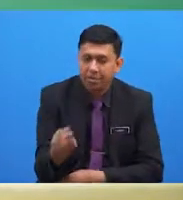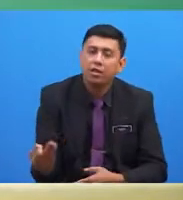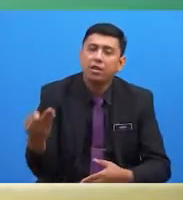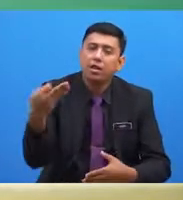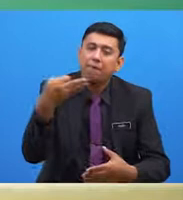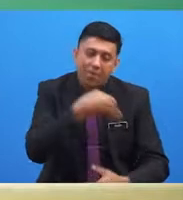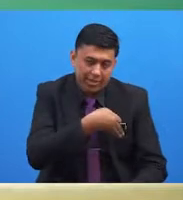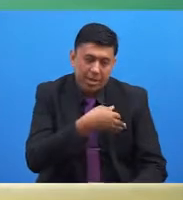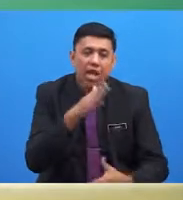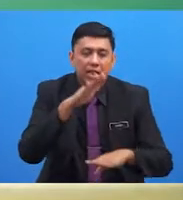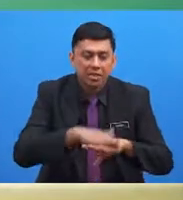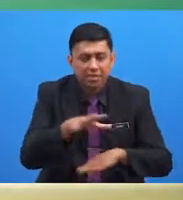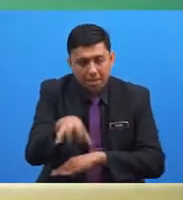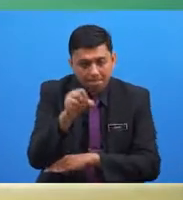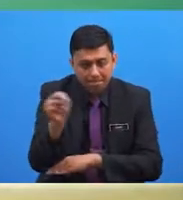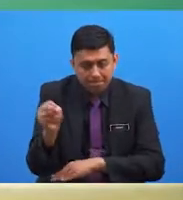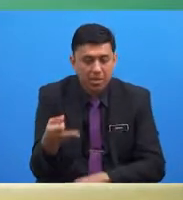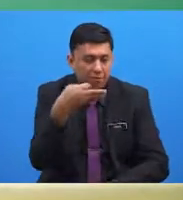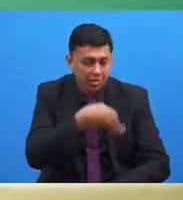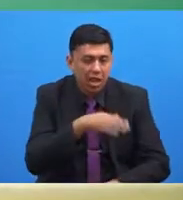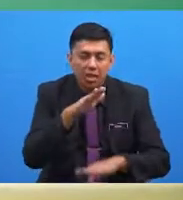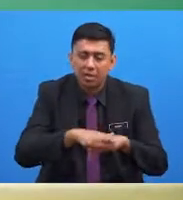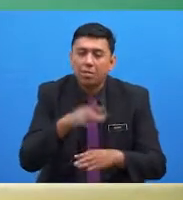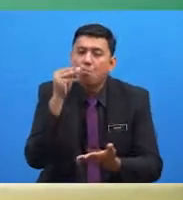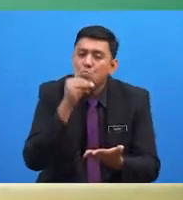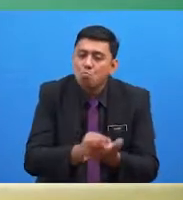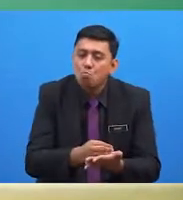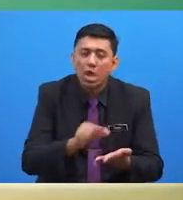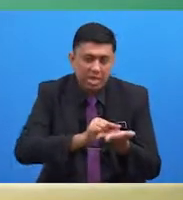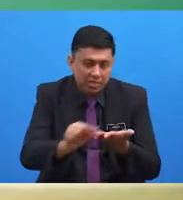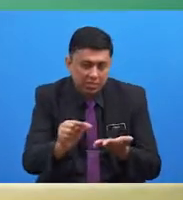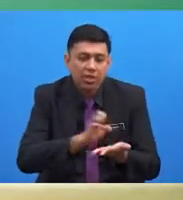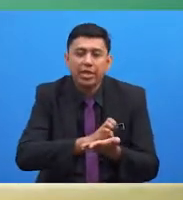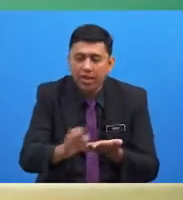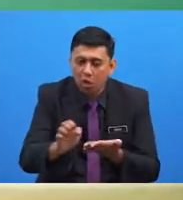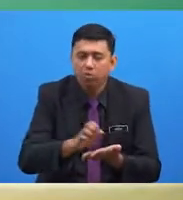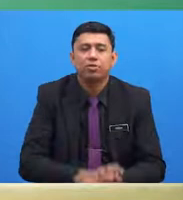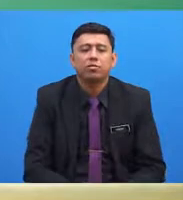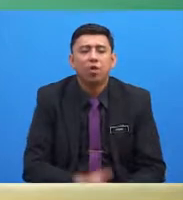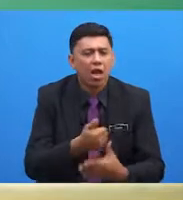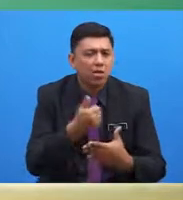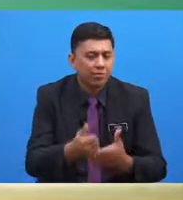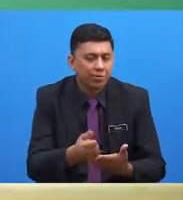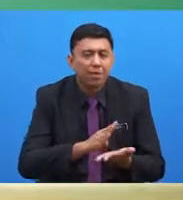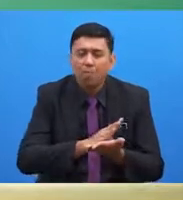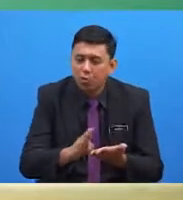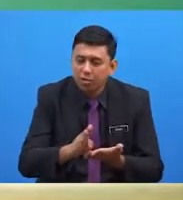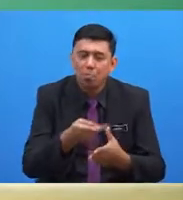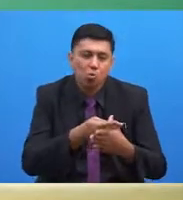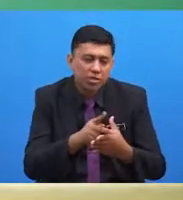faedah atas ambilan, faedah atas modal, gaji, allowance atau bonus